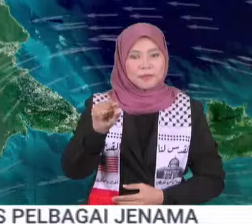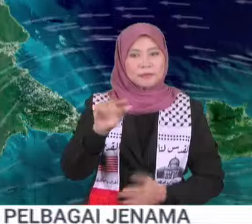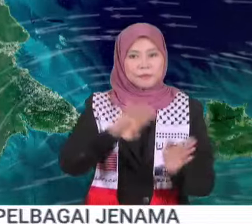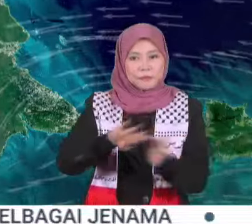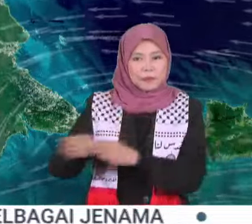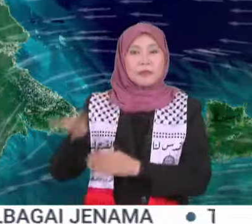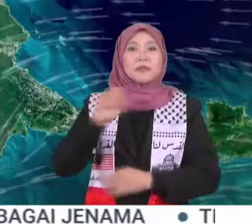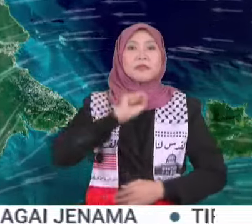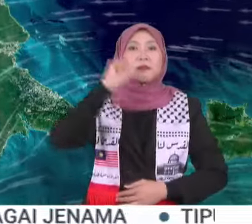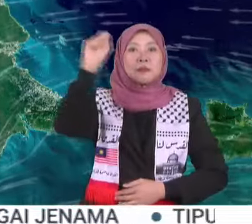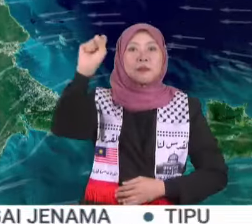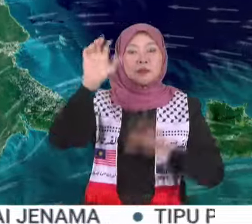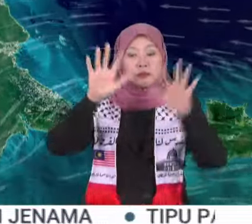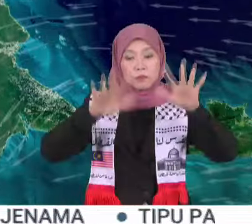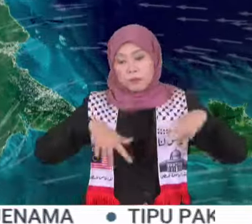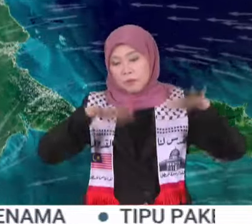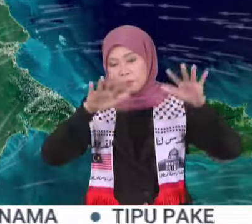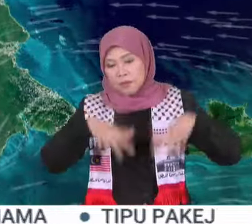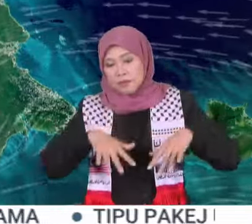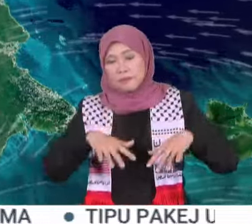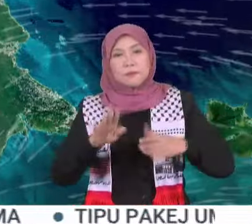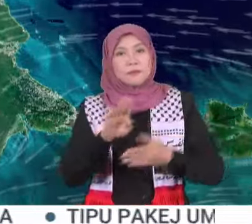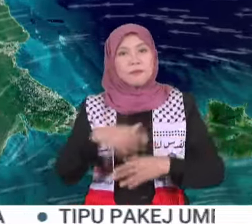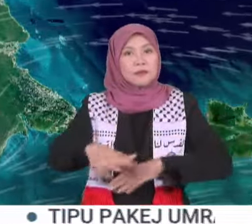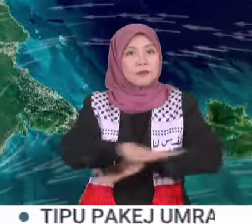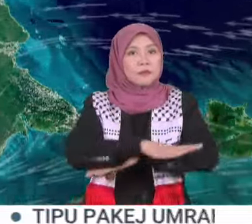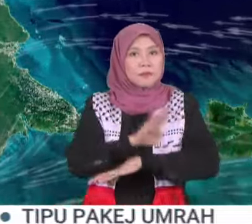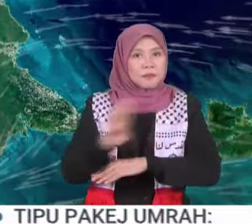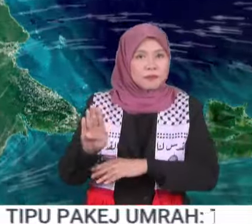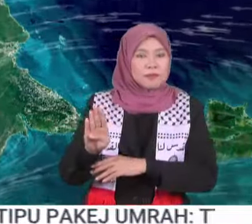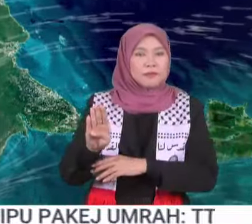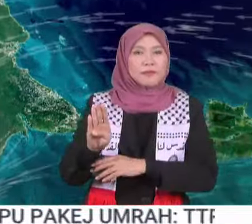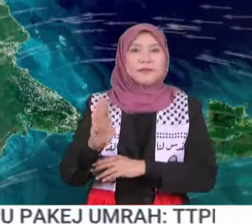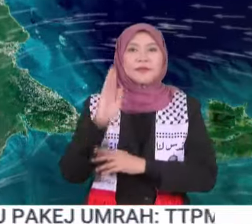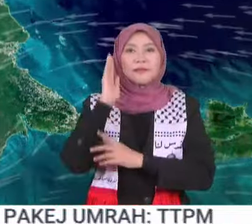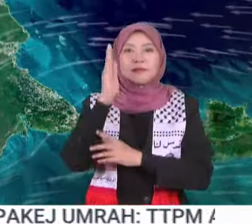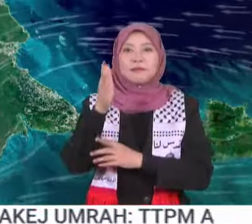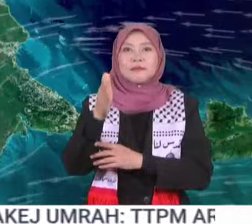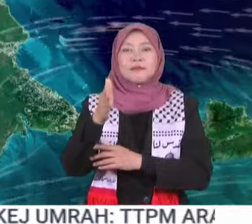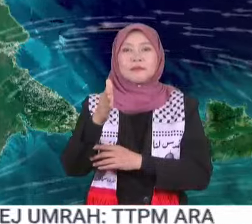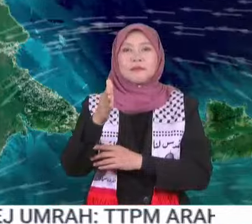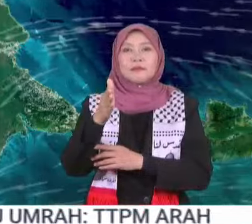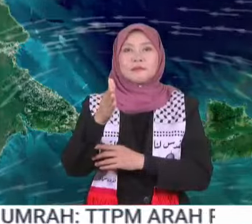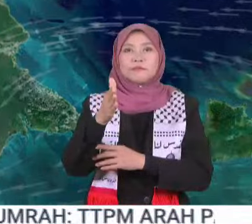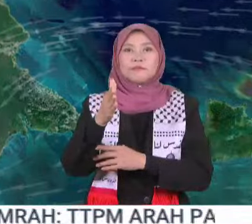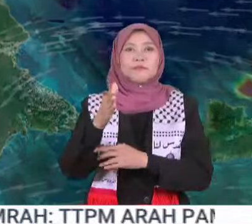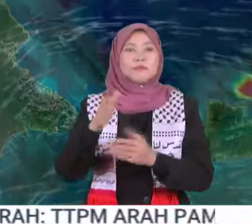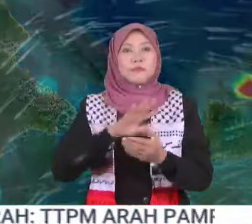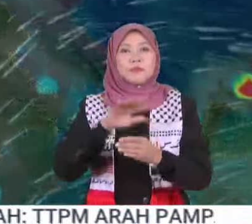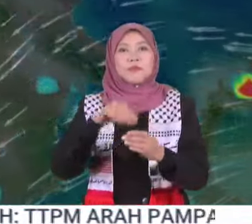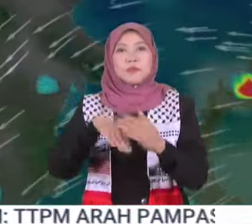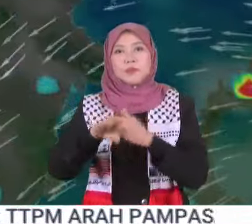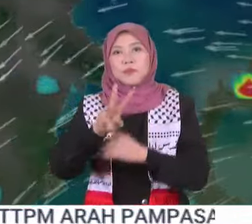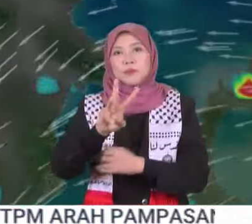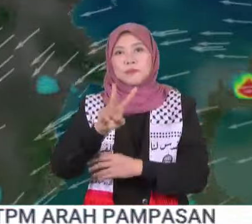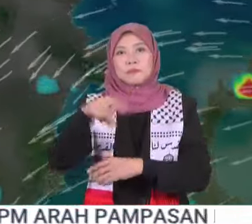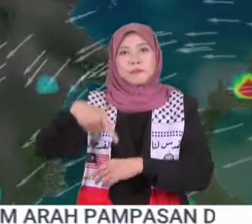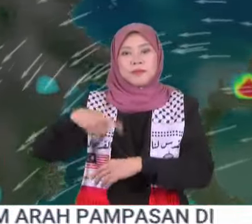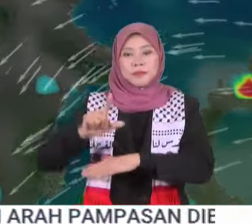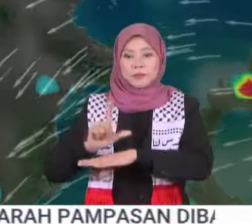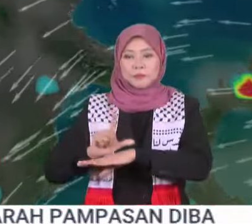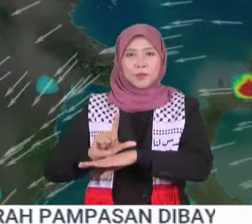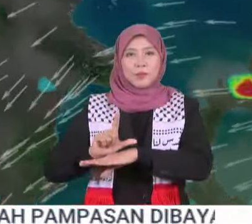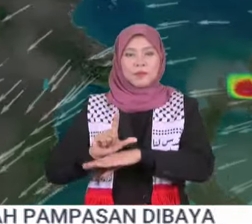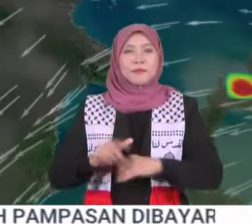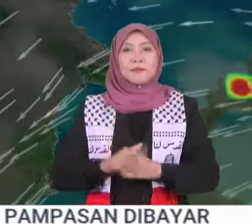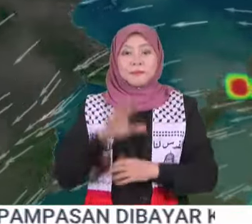pula kita dapat lihat keadaan hujan meliputi di pantai barat dan dijangka akan memasuki di sekitar wilayah Persekutuan Labuan.